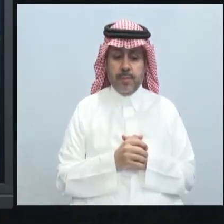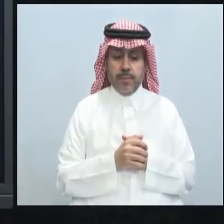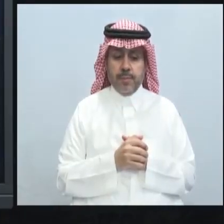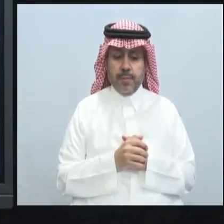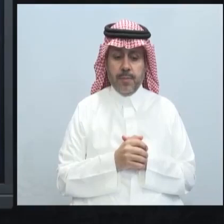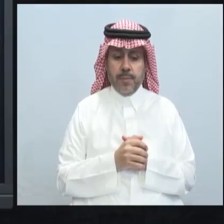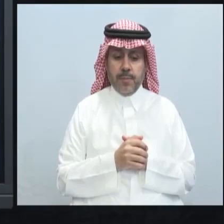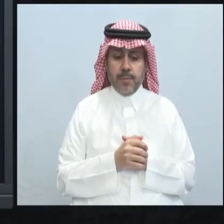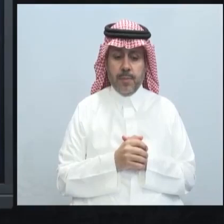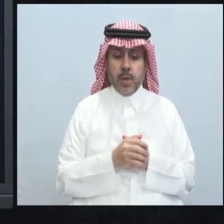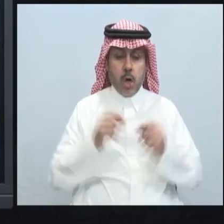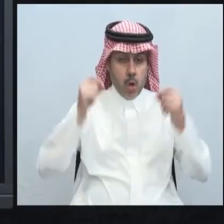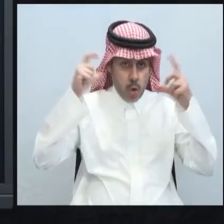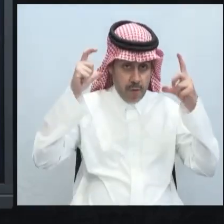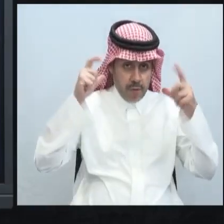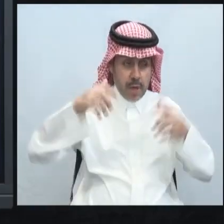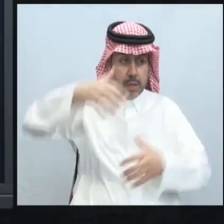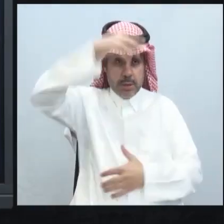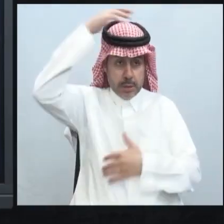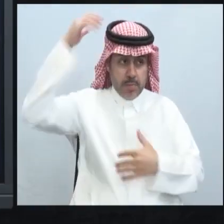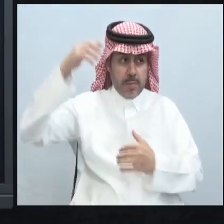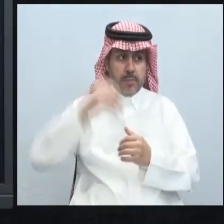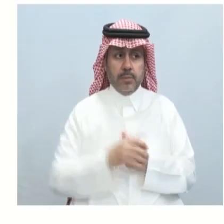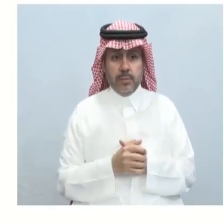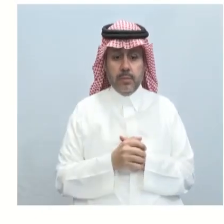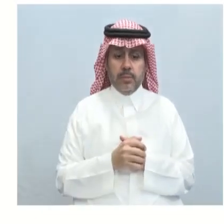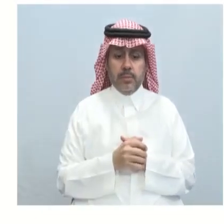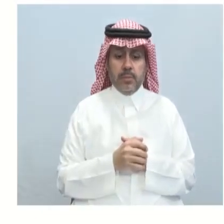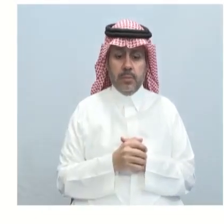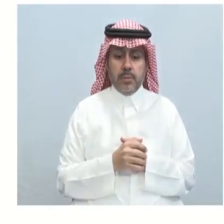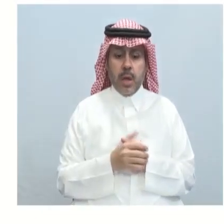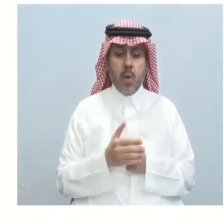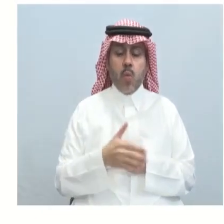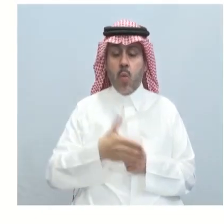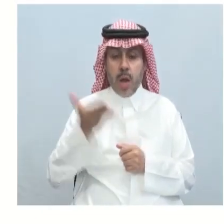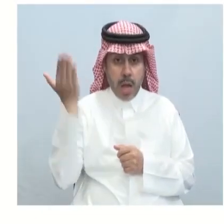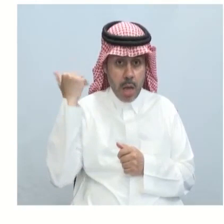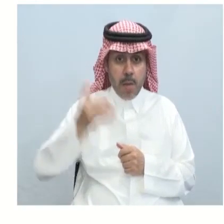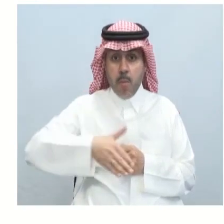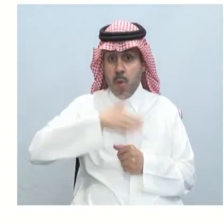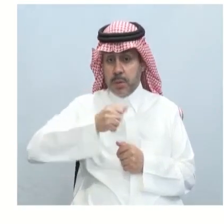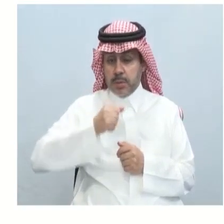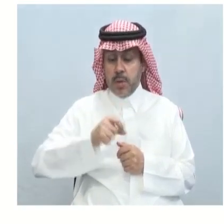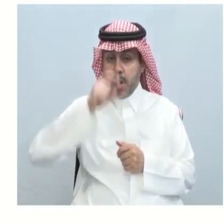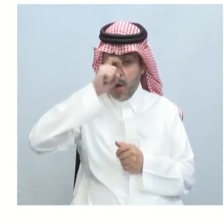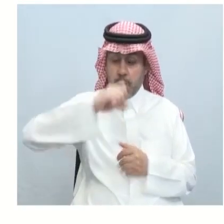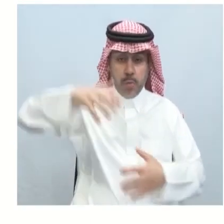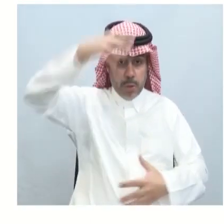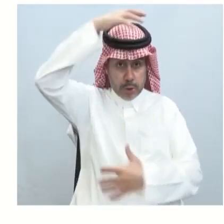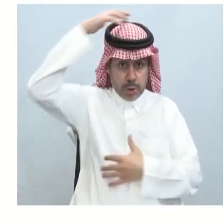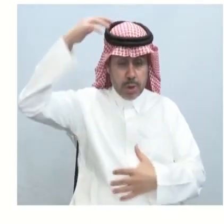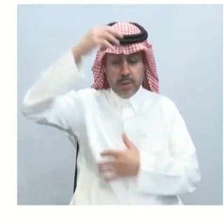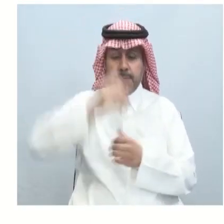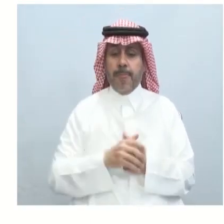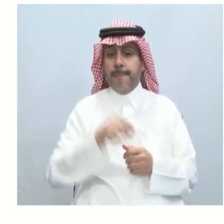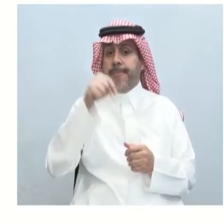والذي يعرف بالاستحمام وكان صلى الله عليه وسلم يامر بالاغتسال وبخاصه